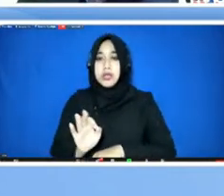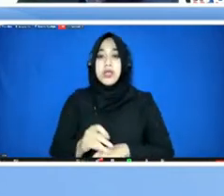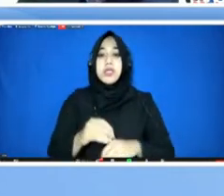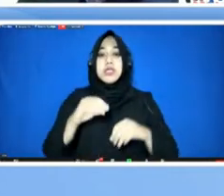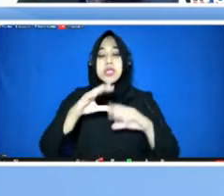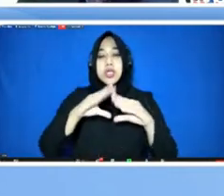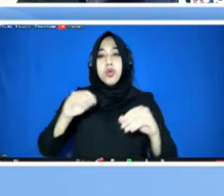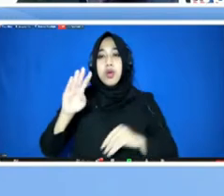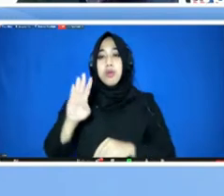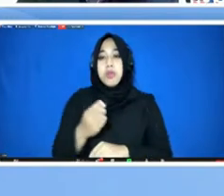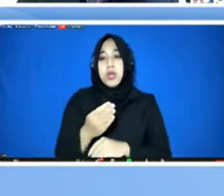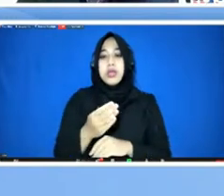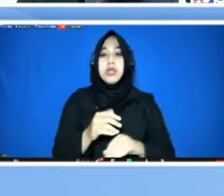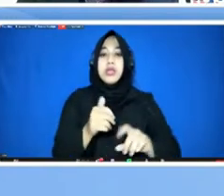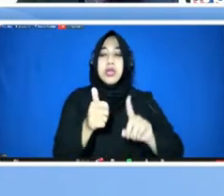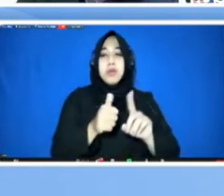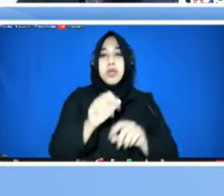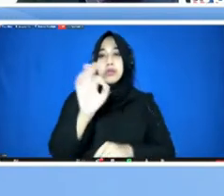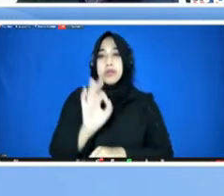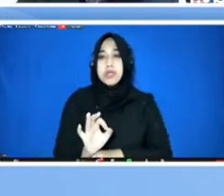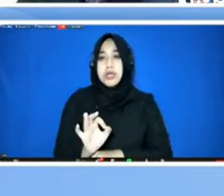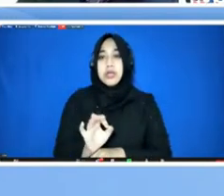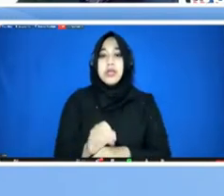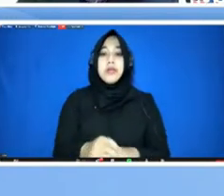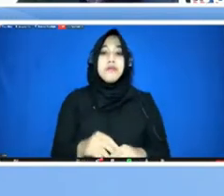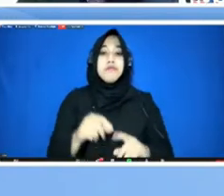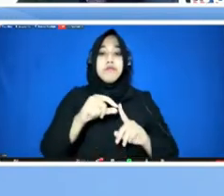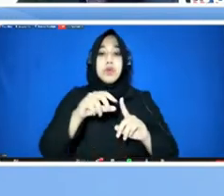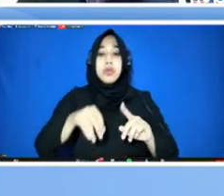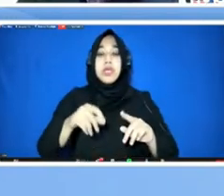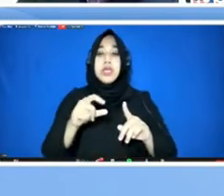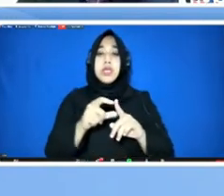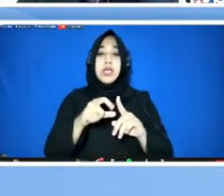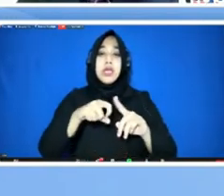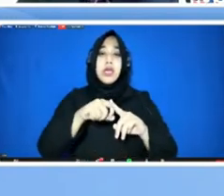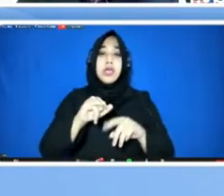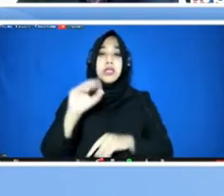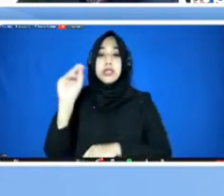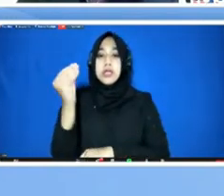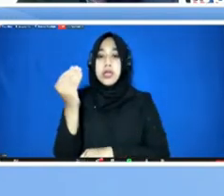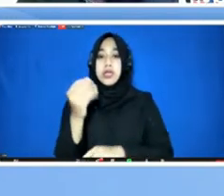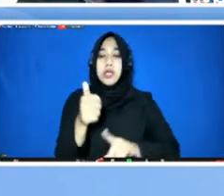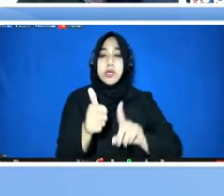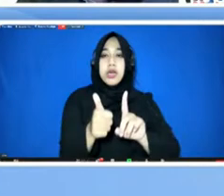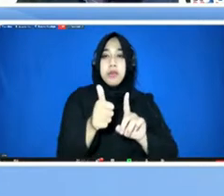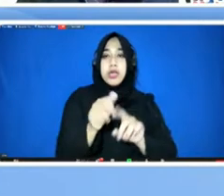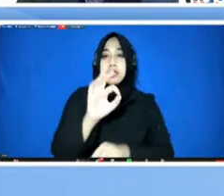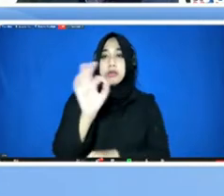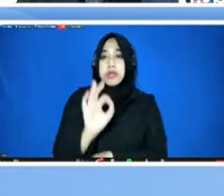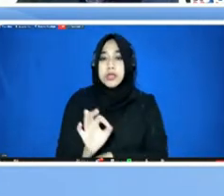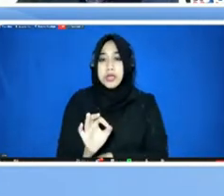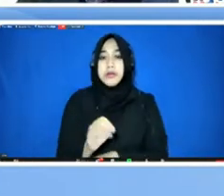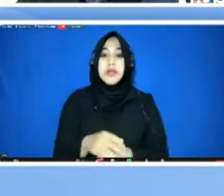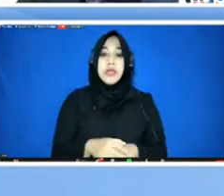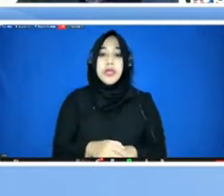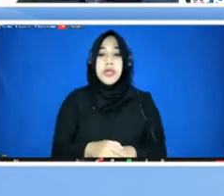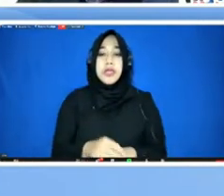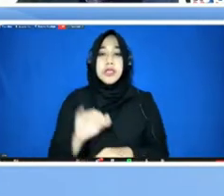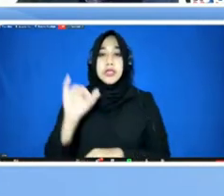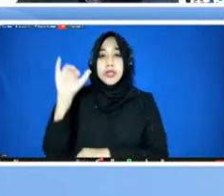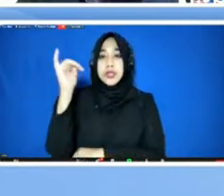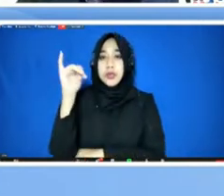Jawa Barat sebanyak 16%, Provinsi DKI Jakarta sebanyak 16%, Provinsi Daerah